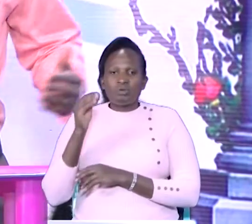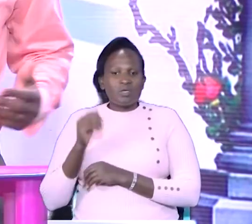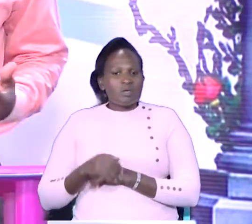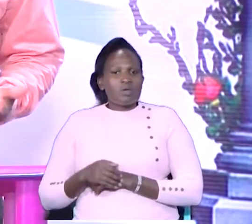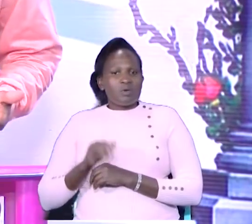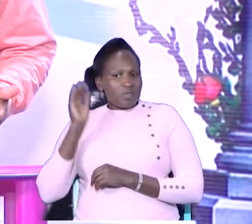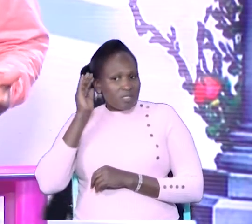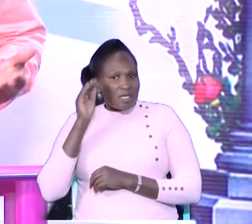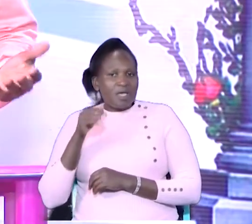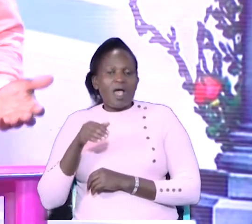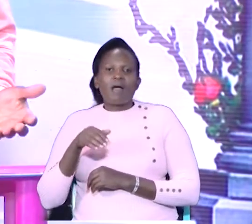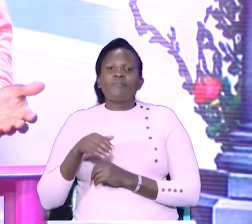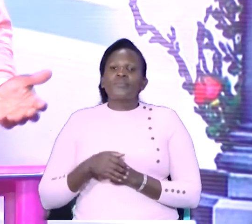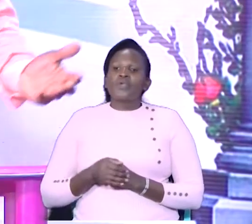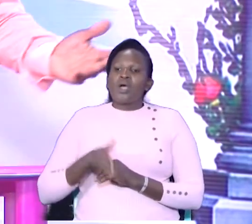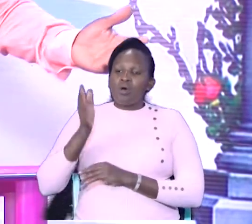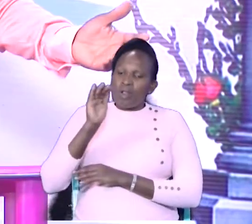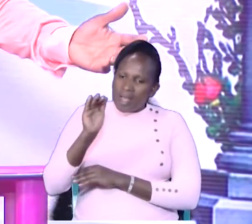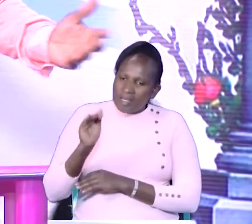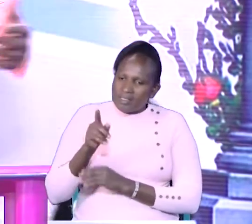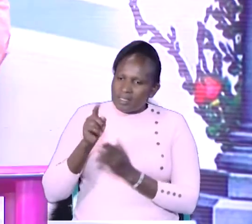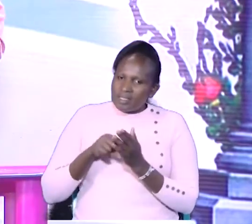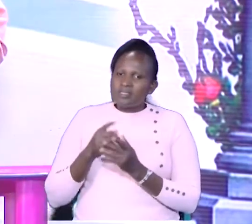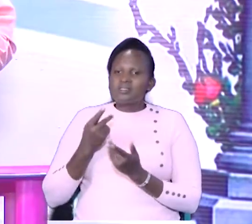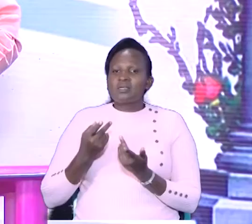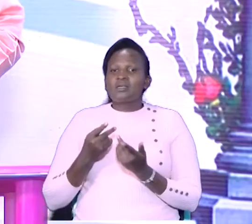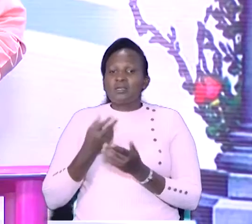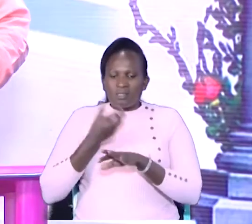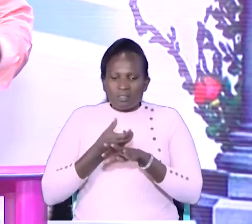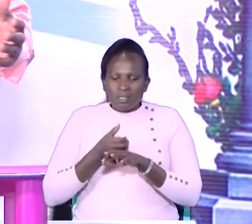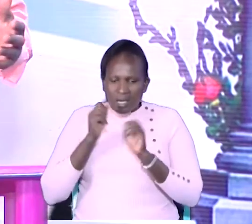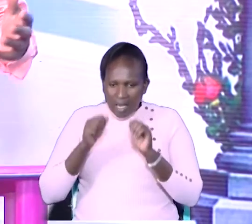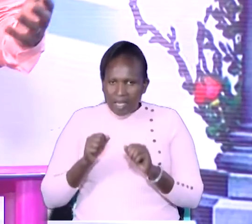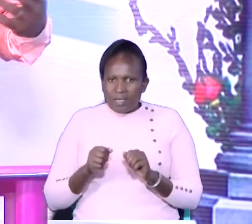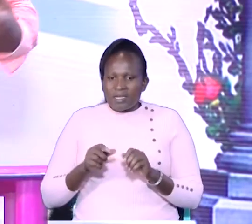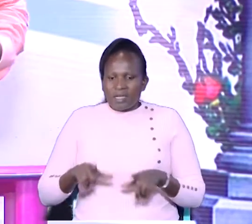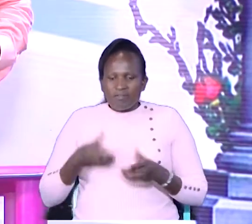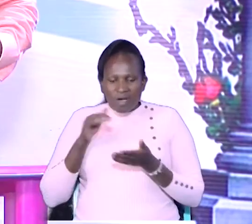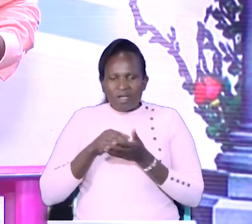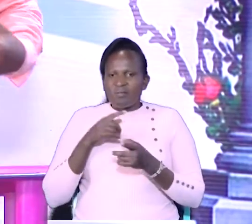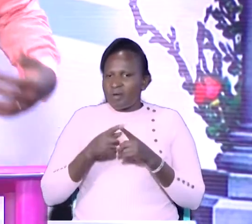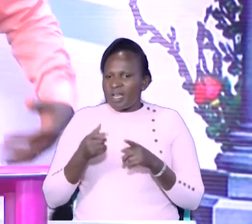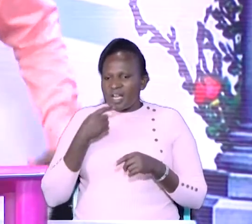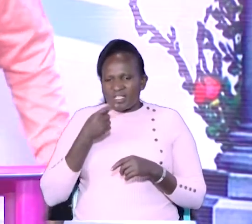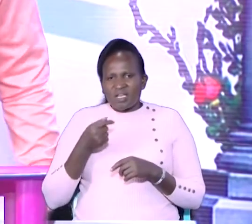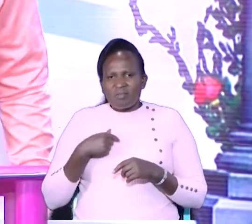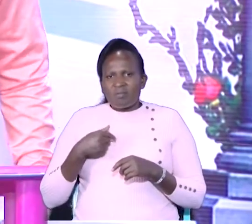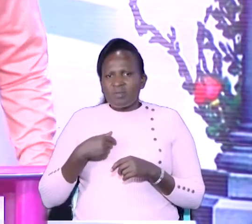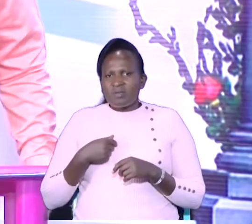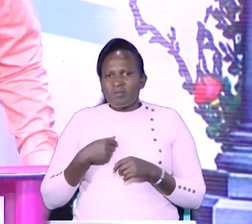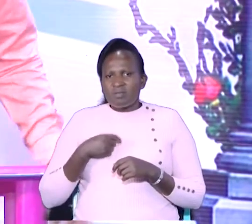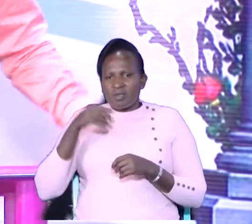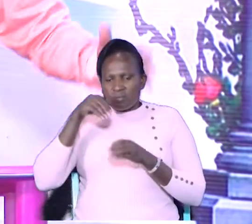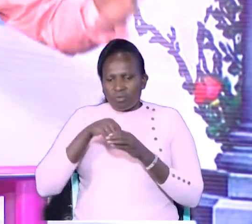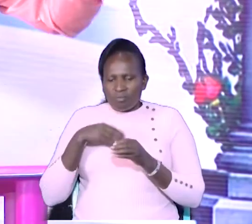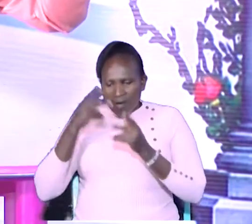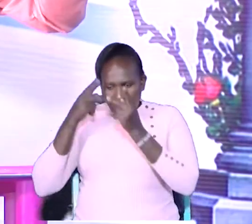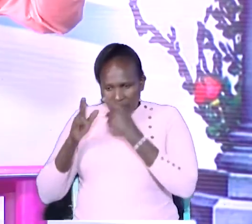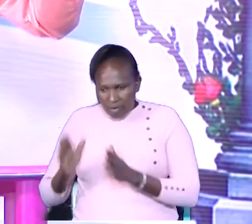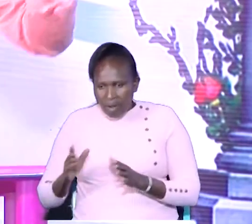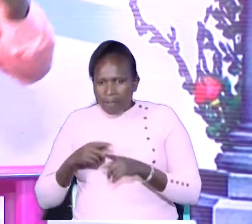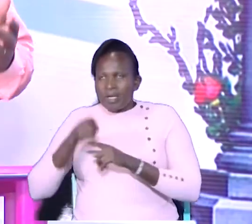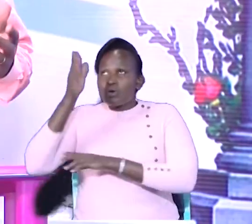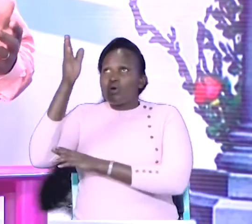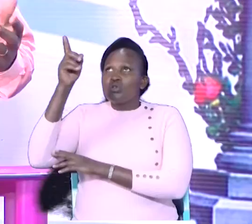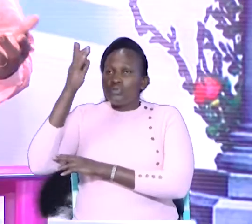Mungu alimuuliza Ezekiel, hii mifupa inaweza ishi tena? Yeye akasema mimi nimeweka unabii wangu chini, lakini wewe